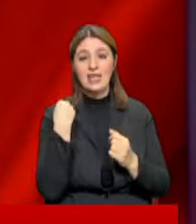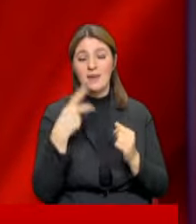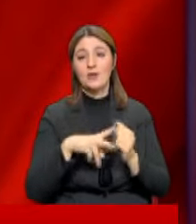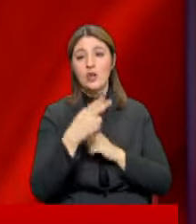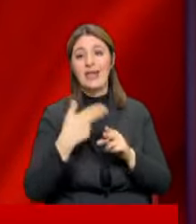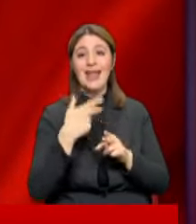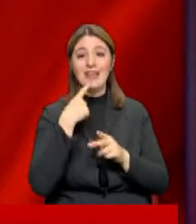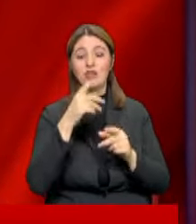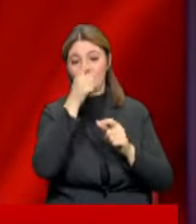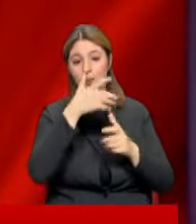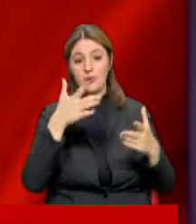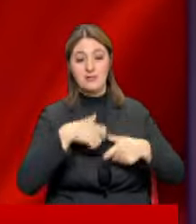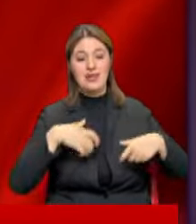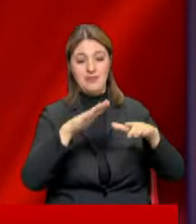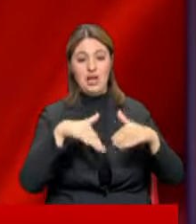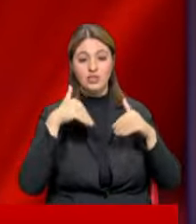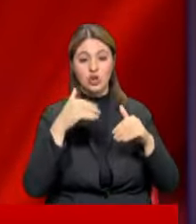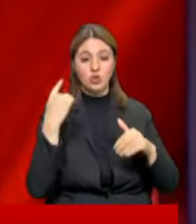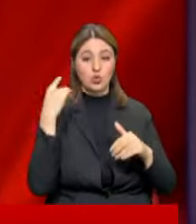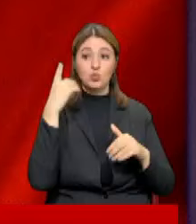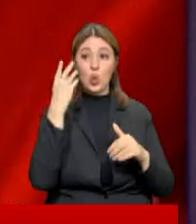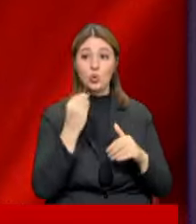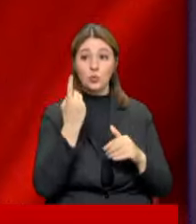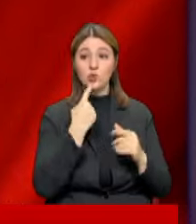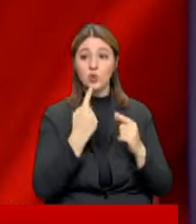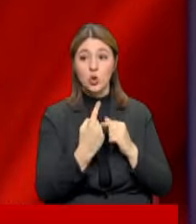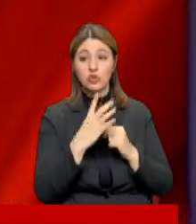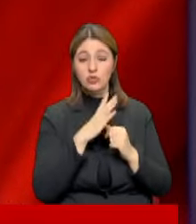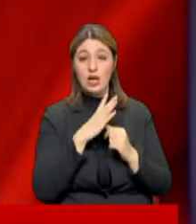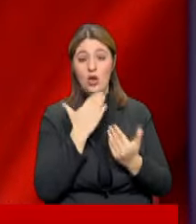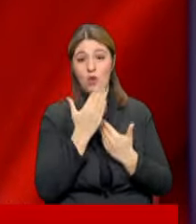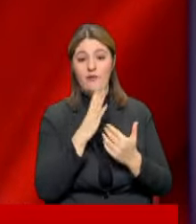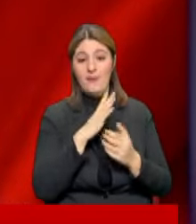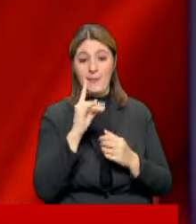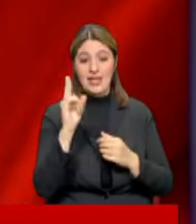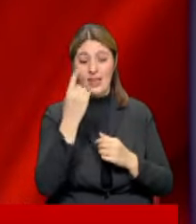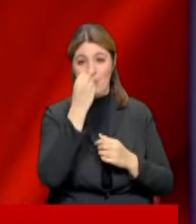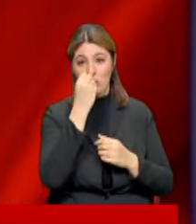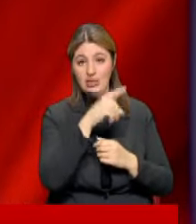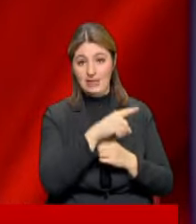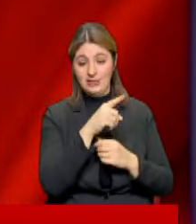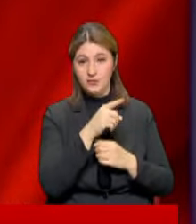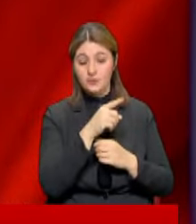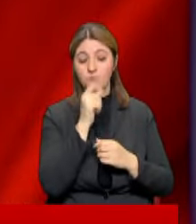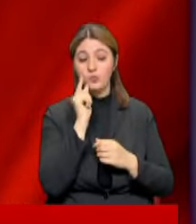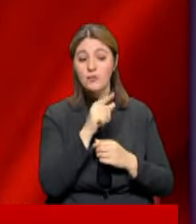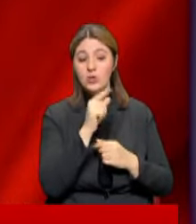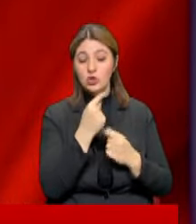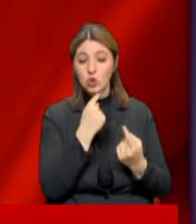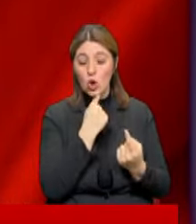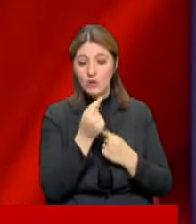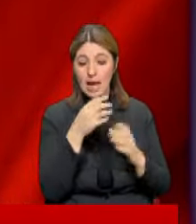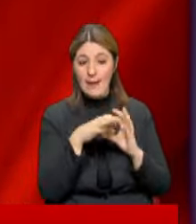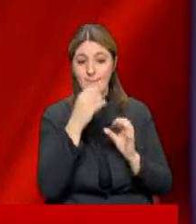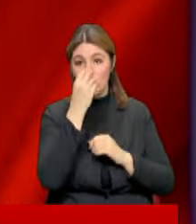denilerek Türkiye Büyük Millet Meclisi'nde duymuş olduğumuz bir söz var bir çıkış var MHP lideri Devlet Bahçeli'den bu cümleleri ile